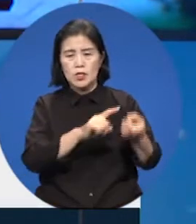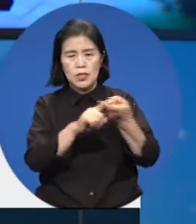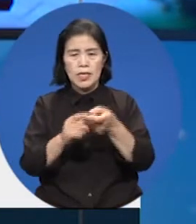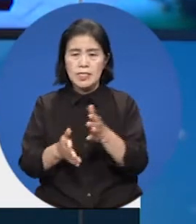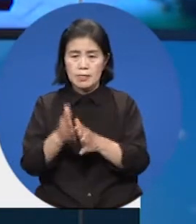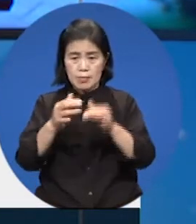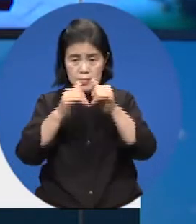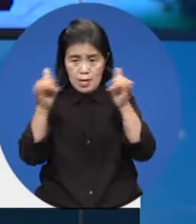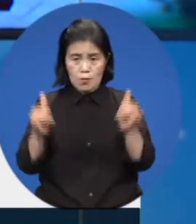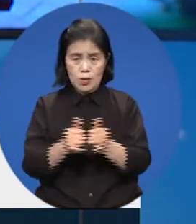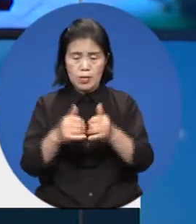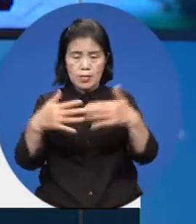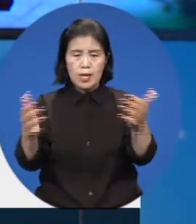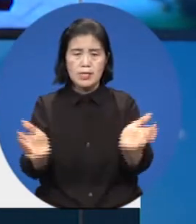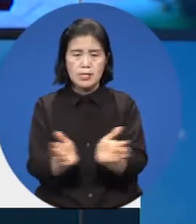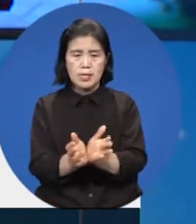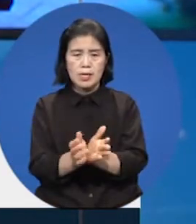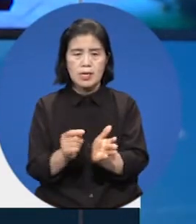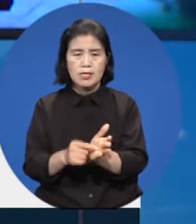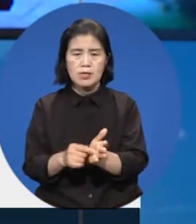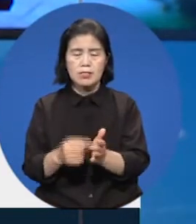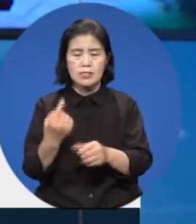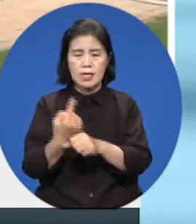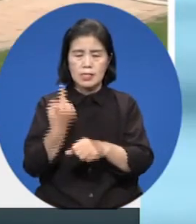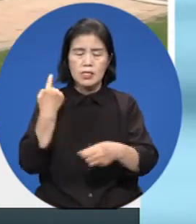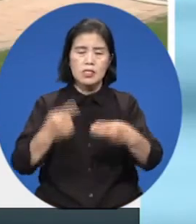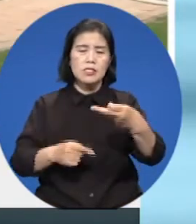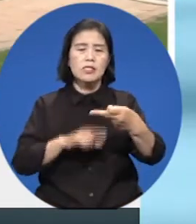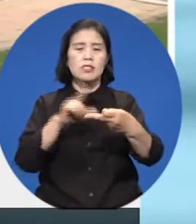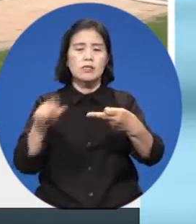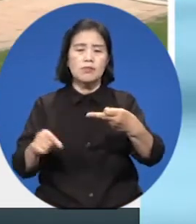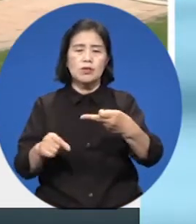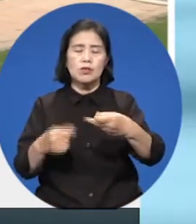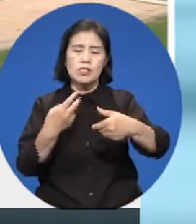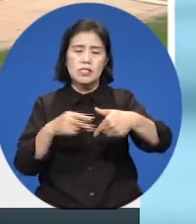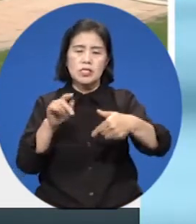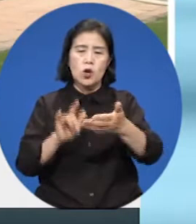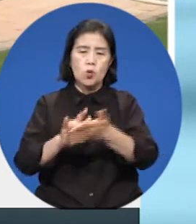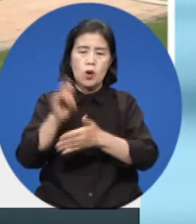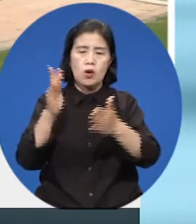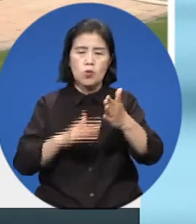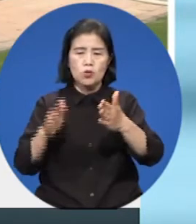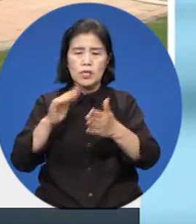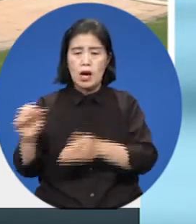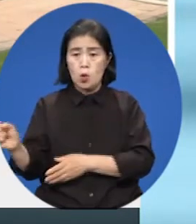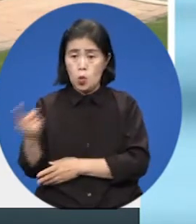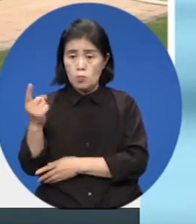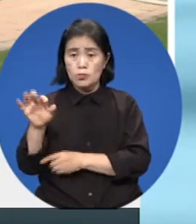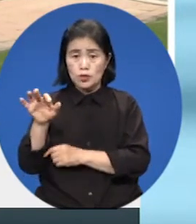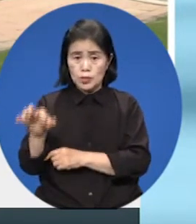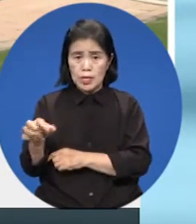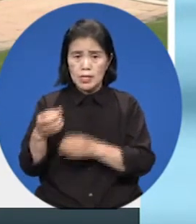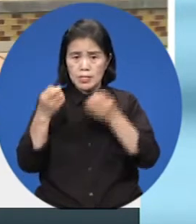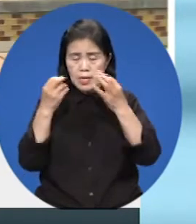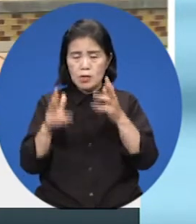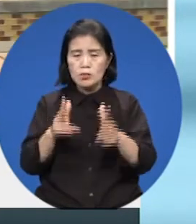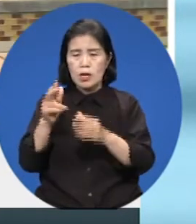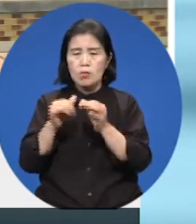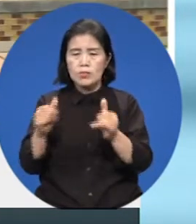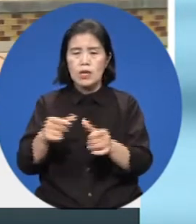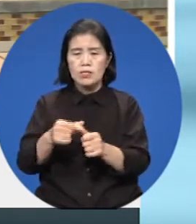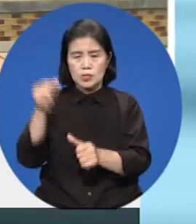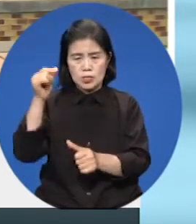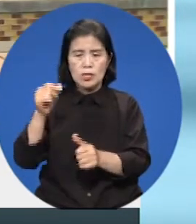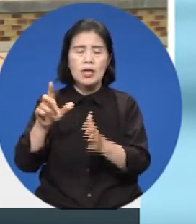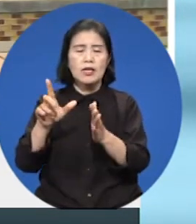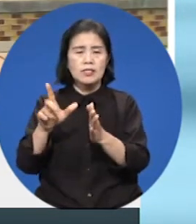시민사회 단체죠. 이 단체에서 지난해 12월에 인천공항공사가 스카이72 골프장에 새로운 사업자를 선정하는